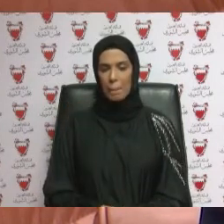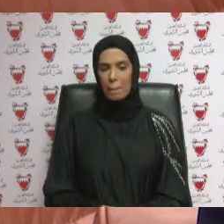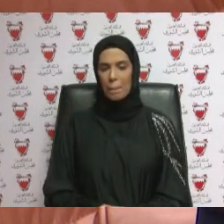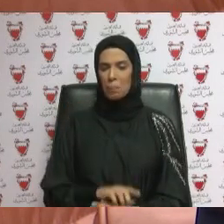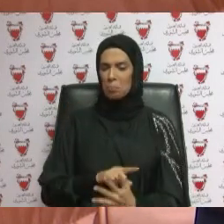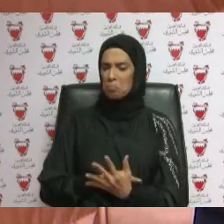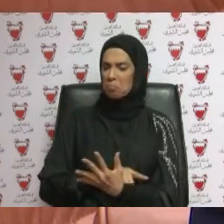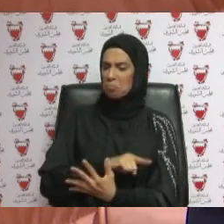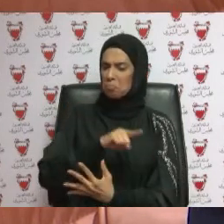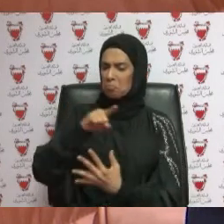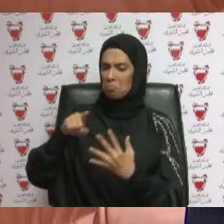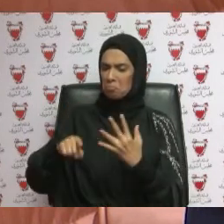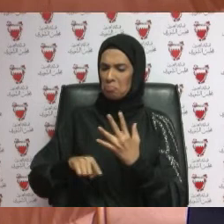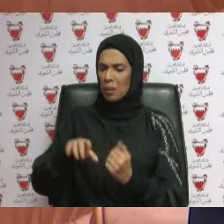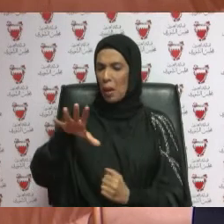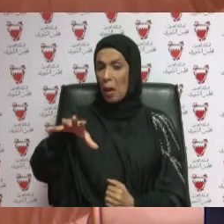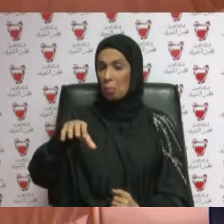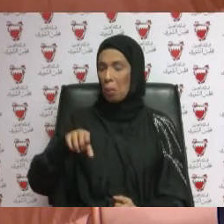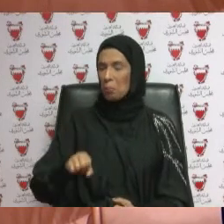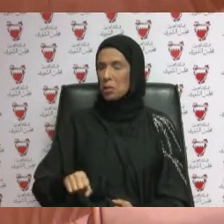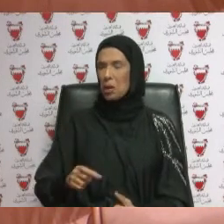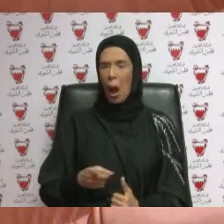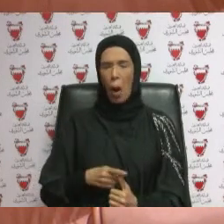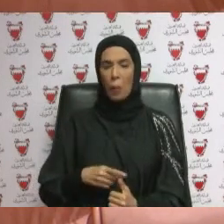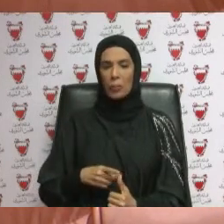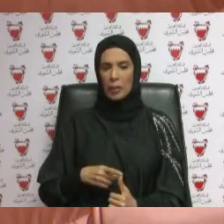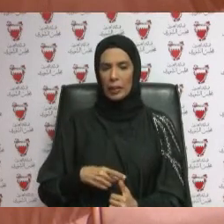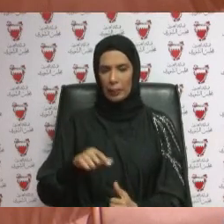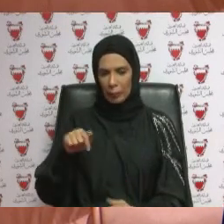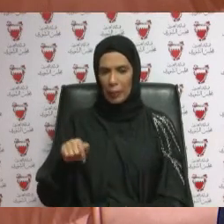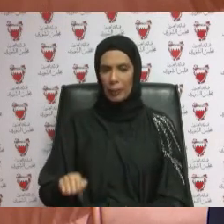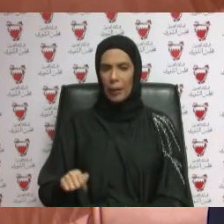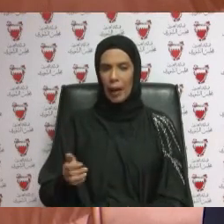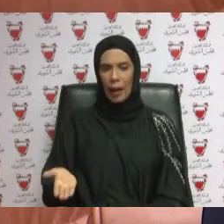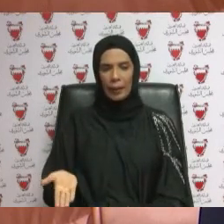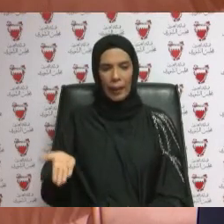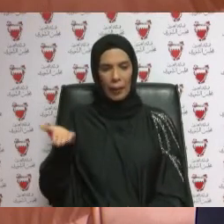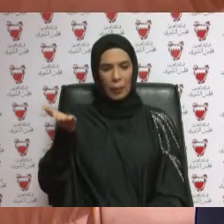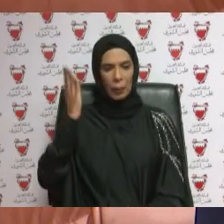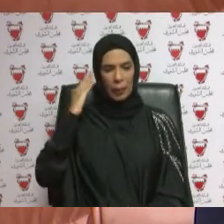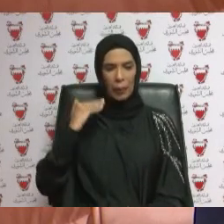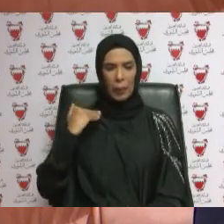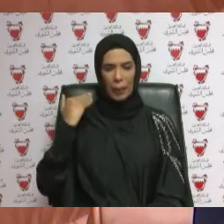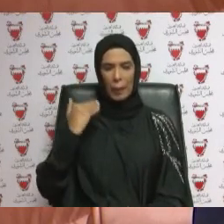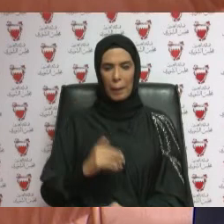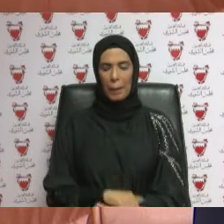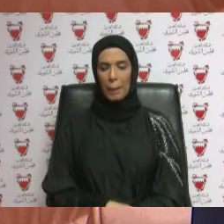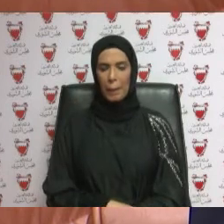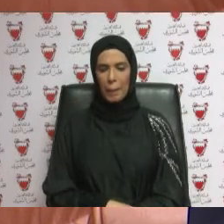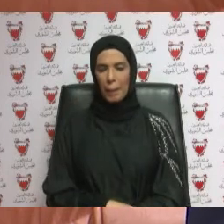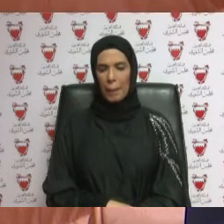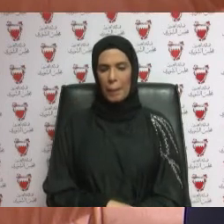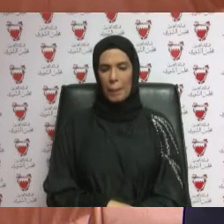تجاوزت الحقيقة موضوع التمكين إلى موضوع الومن أدفانسمنت، تقدم المرأة اليوم. إلا أنني